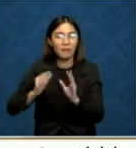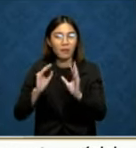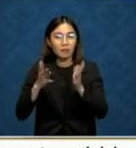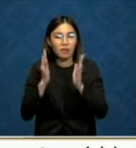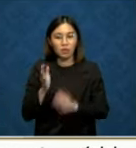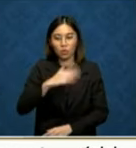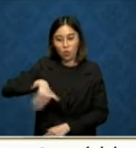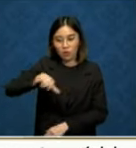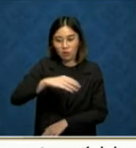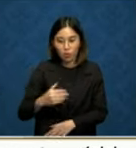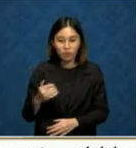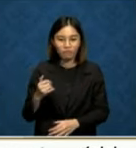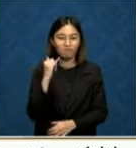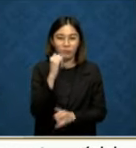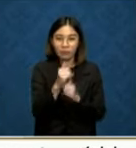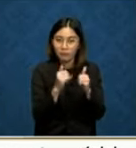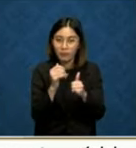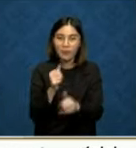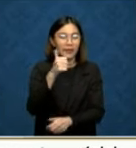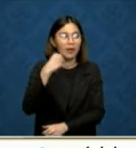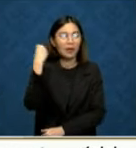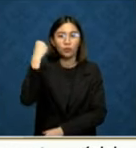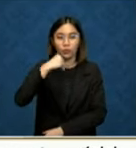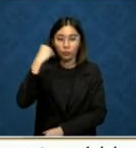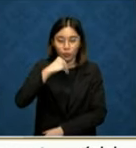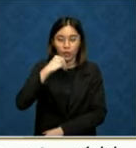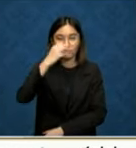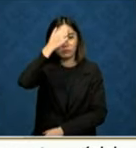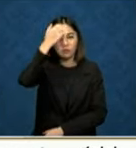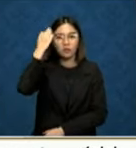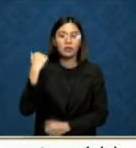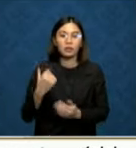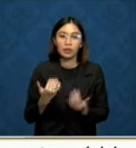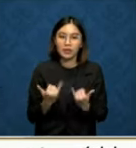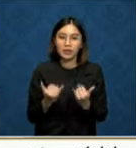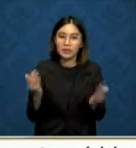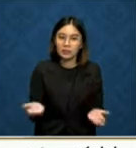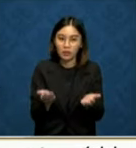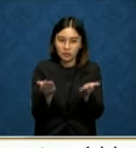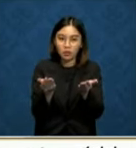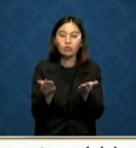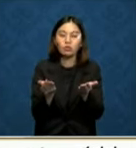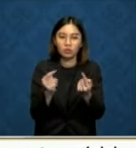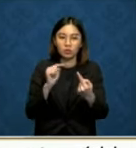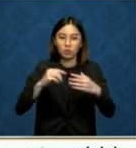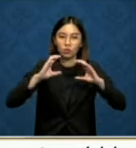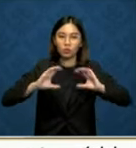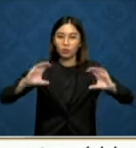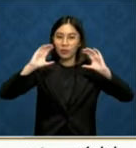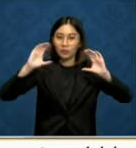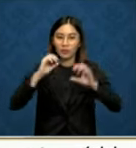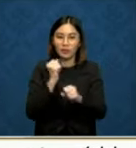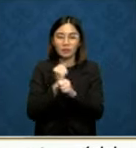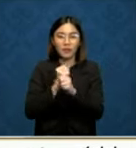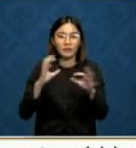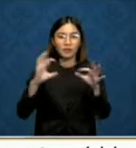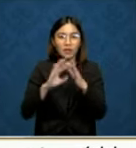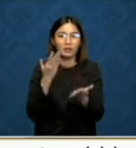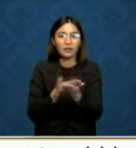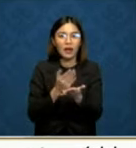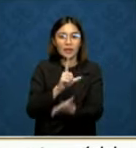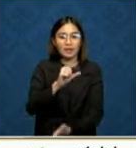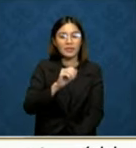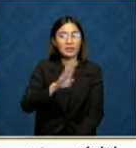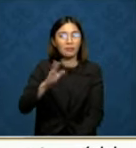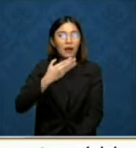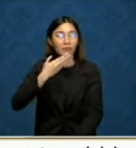คนขึ้นได้ทุกวันนะคะแล้วก็เราก็สัสนุนนะฮะที่รัฐบาลดำเนินการเรื่อง 20 บา